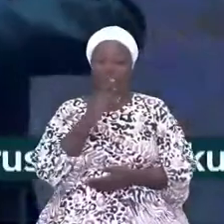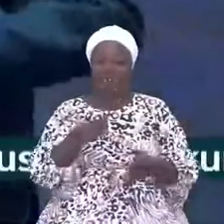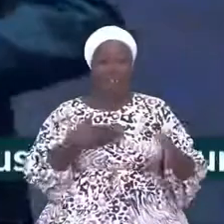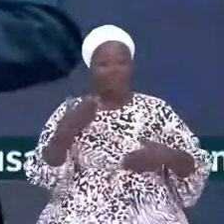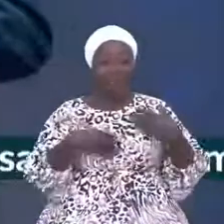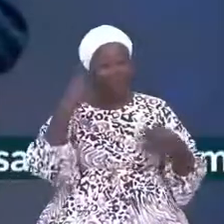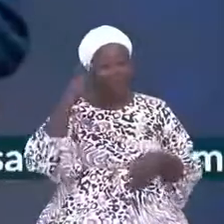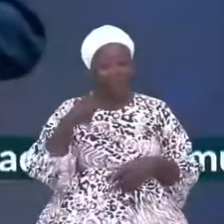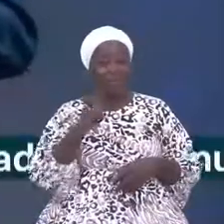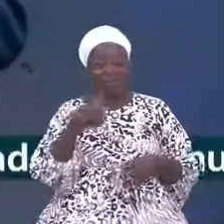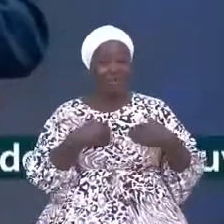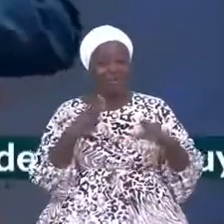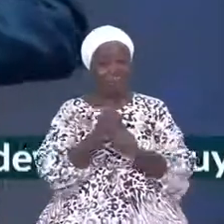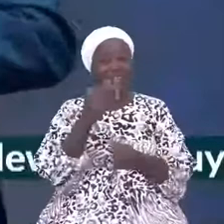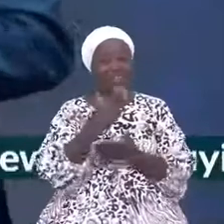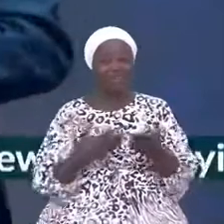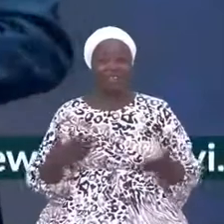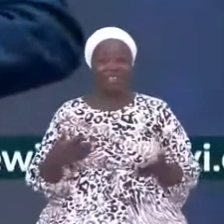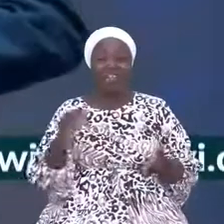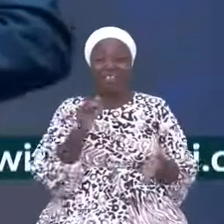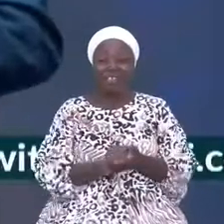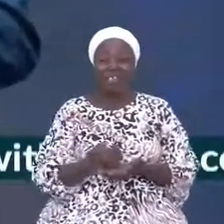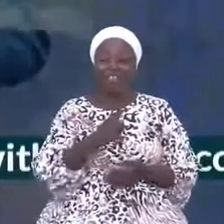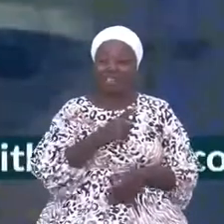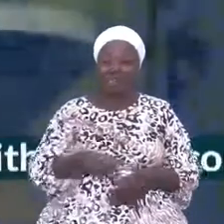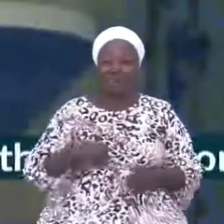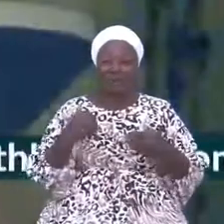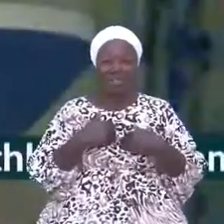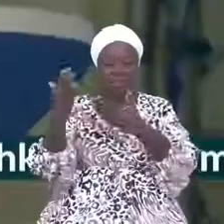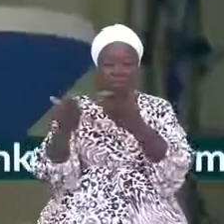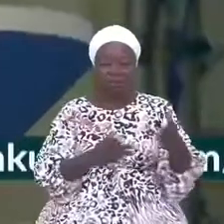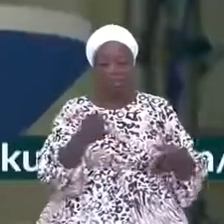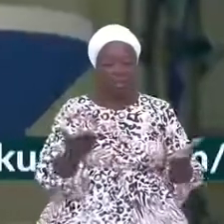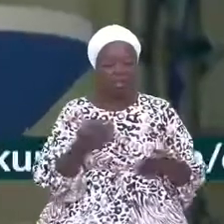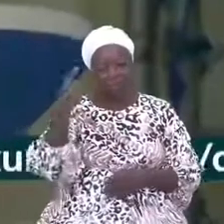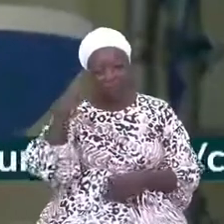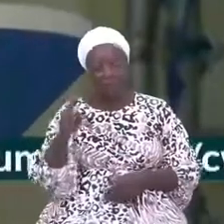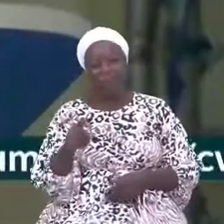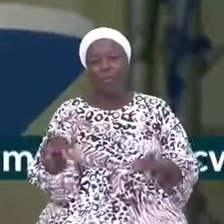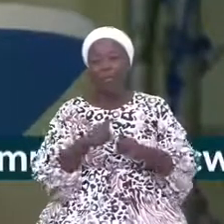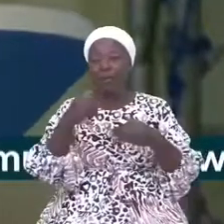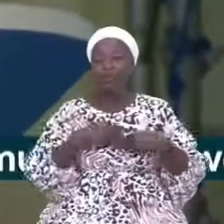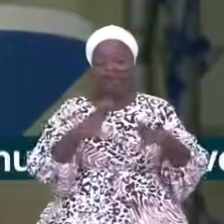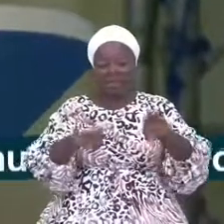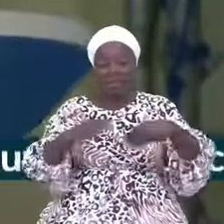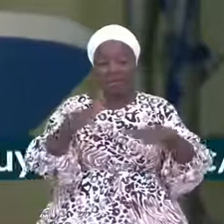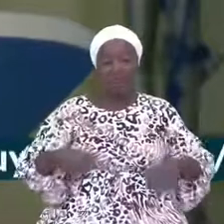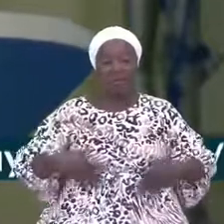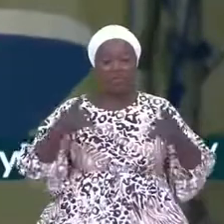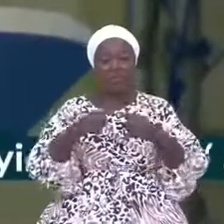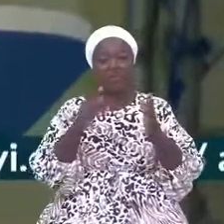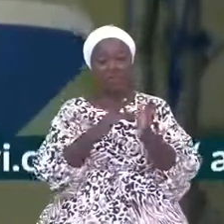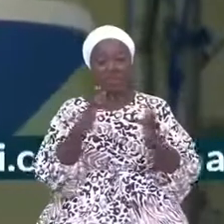Amen. Nous sommes contents. Vous avez reçu quelque chose. Et ce pourquoi